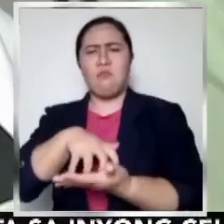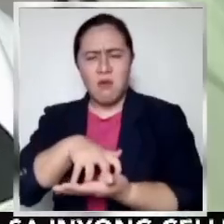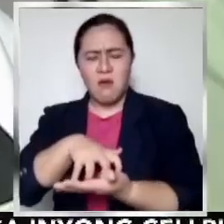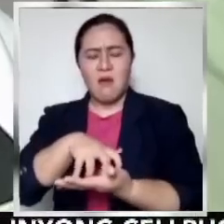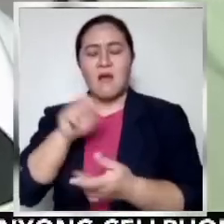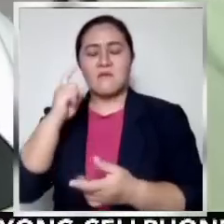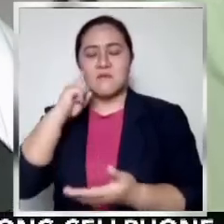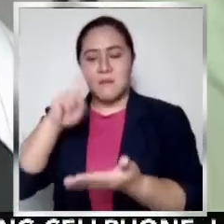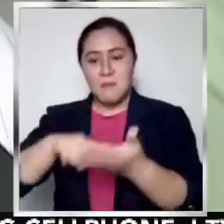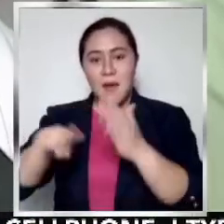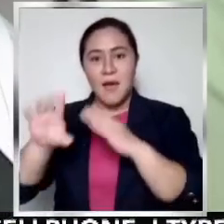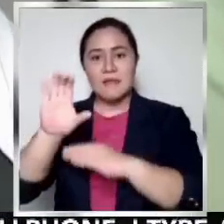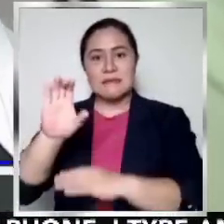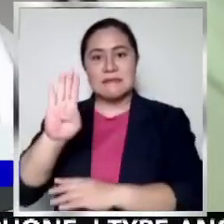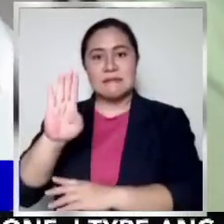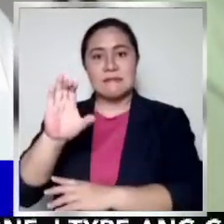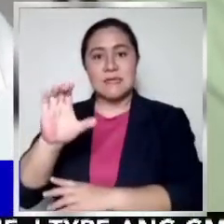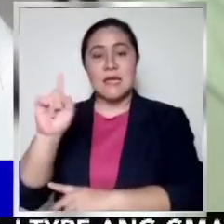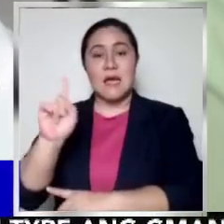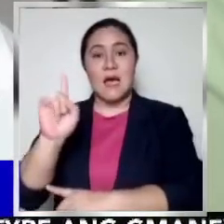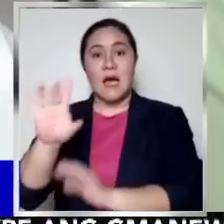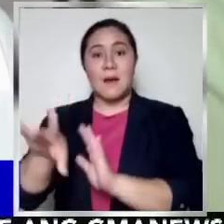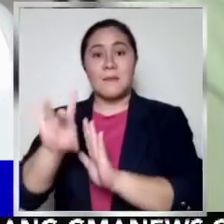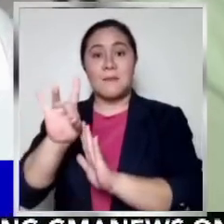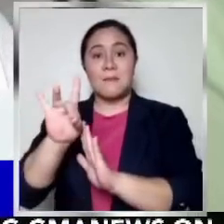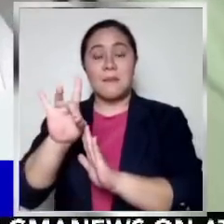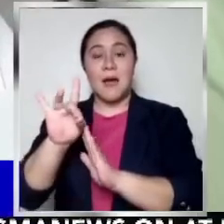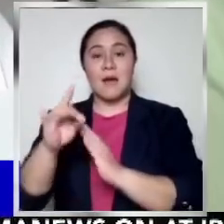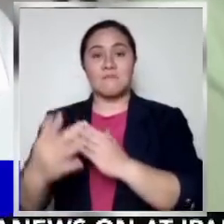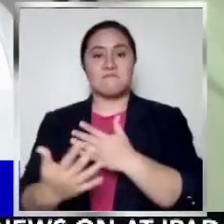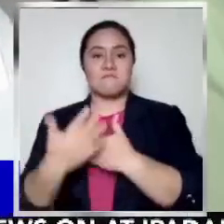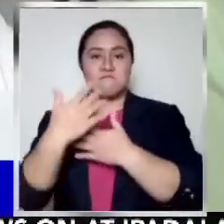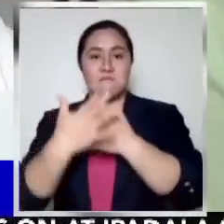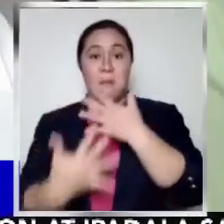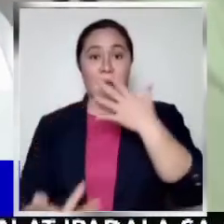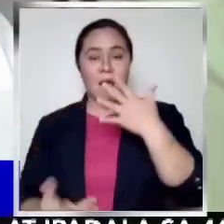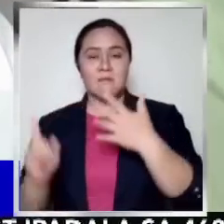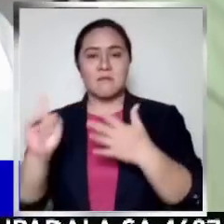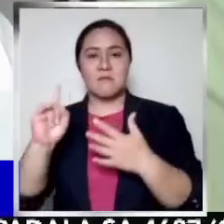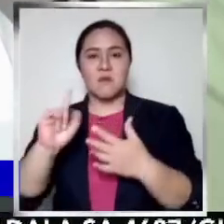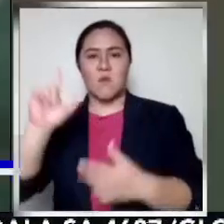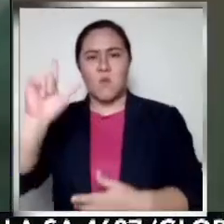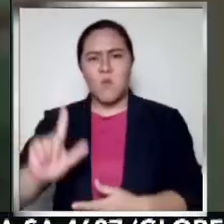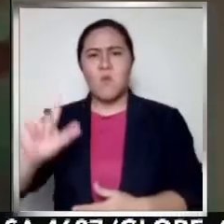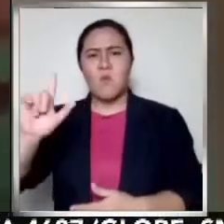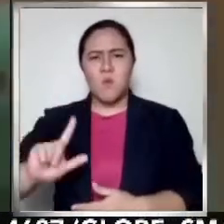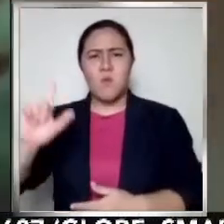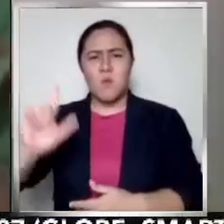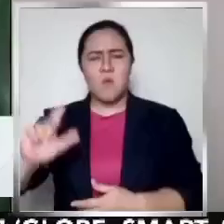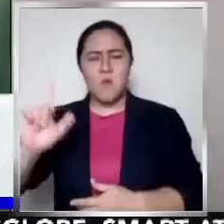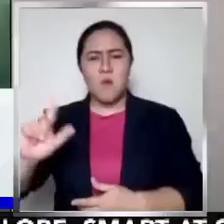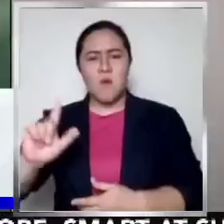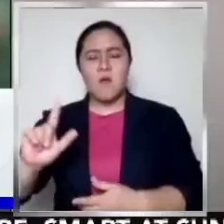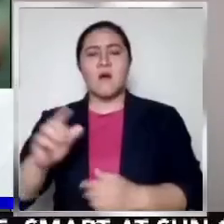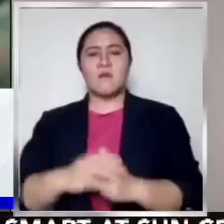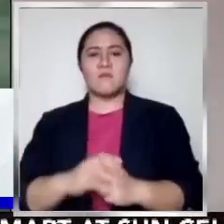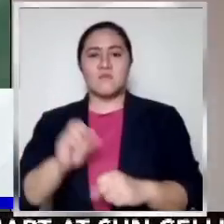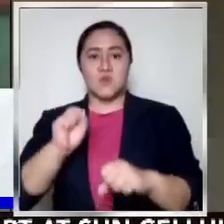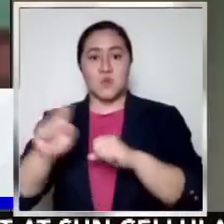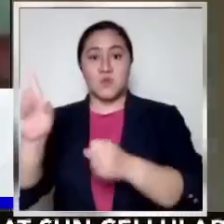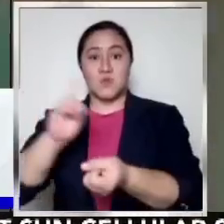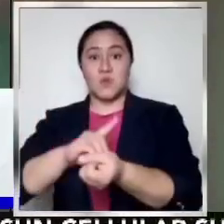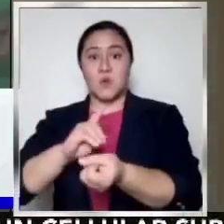sobrang baba po ng mga dugo ko, yung hemoglobin, yung platelets, tapos mataas yung WBC. Sinabi na po ng doktor na mag-bone